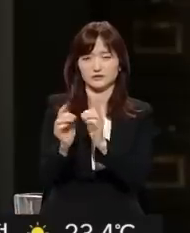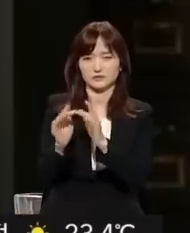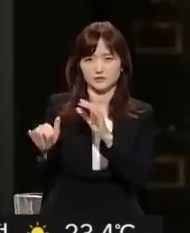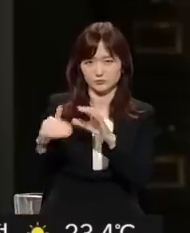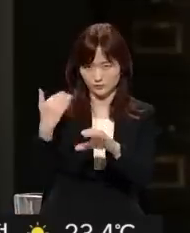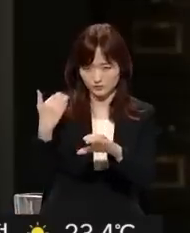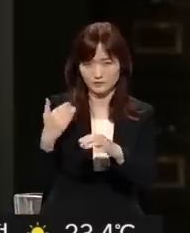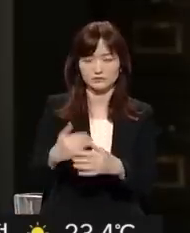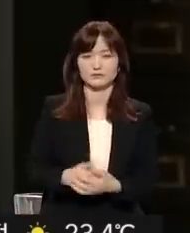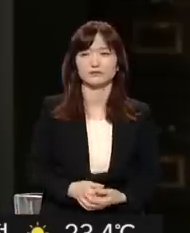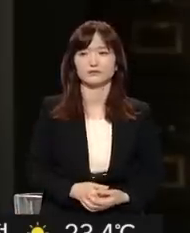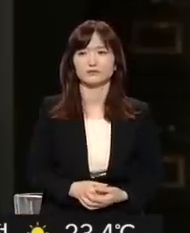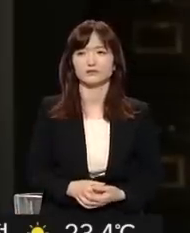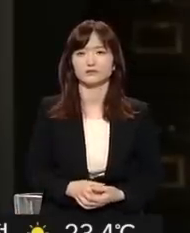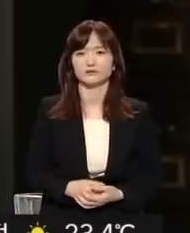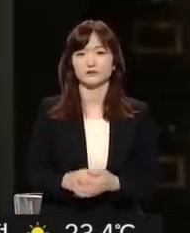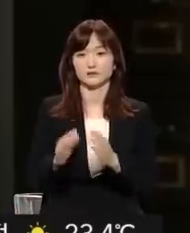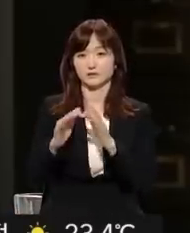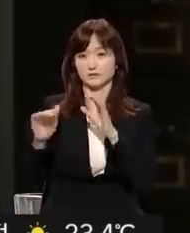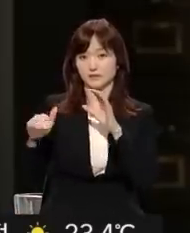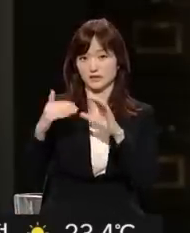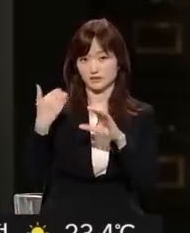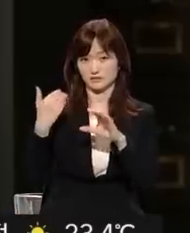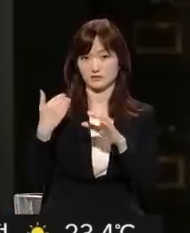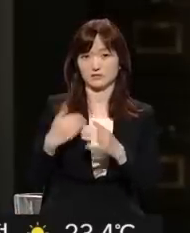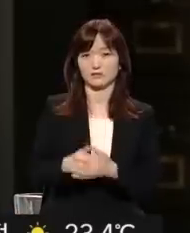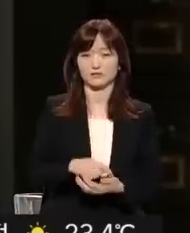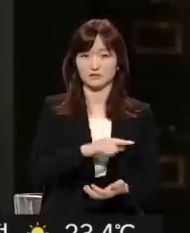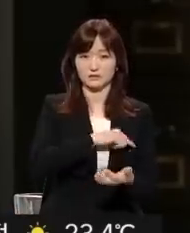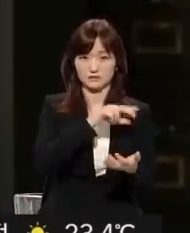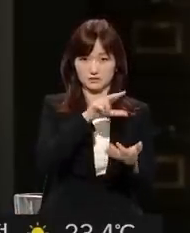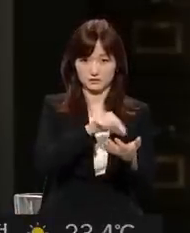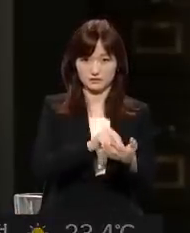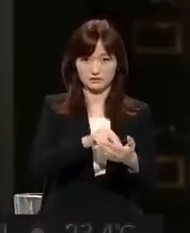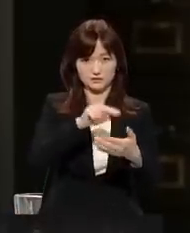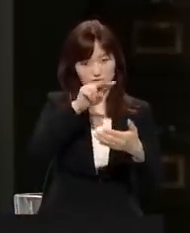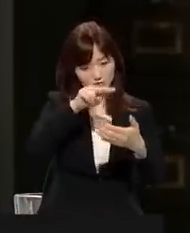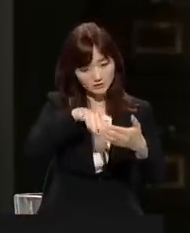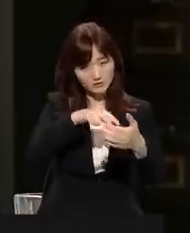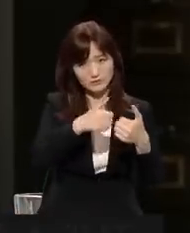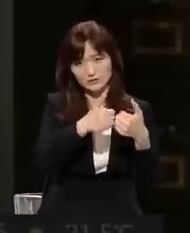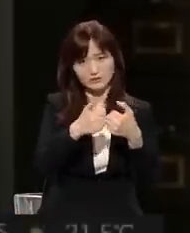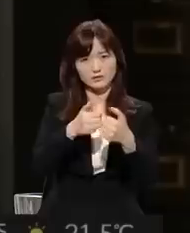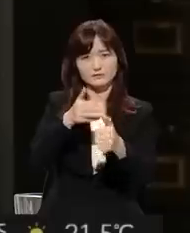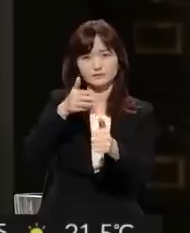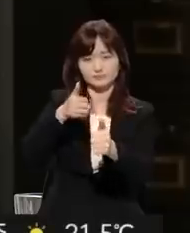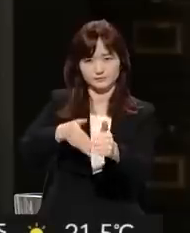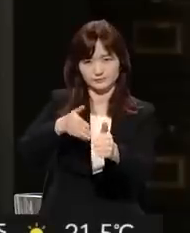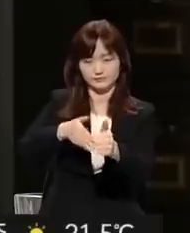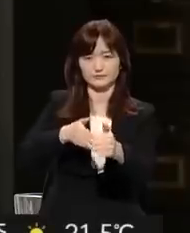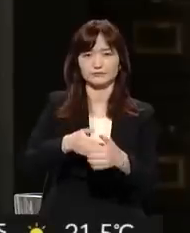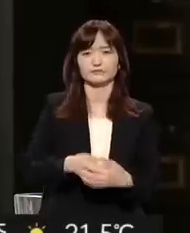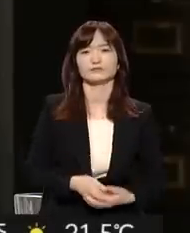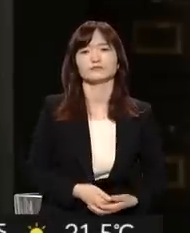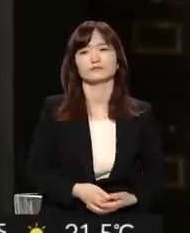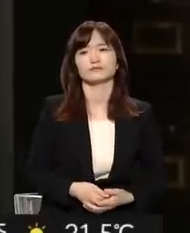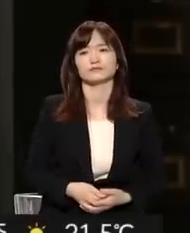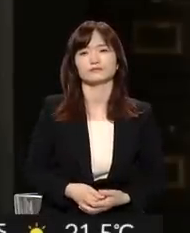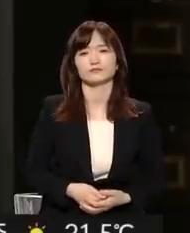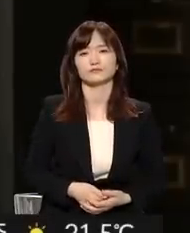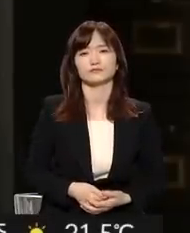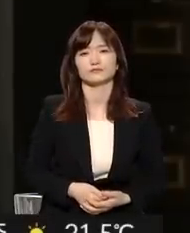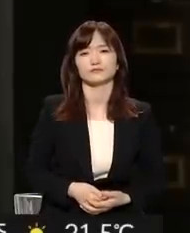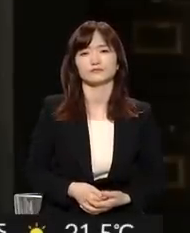해주셨습니다. 그 이메일이 저희한테 왔는데 제목이 말이죠. 읽어보시고 상담 부탁드립니다였습니다. 자,